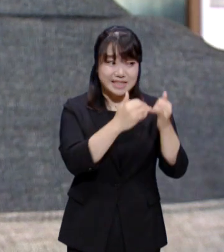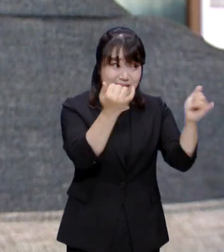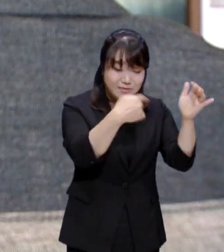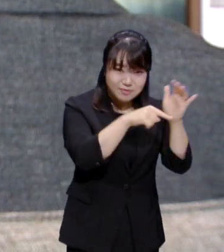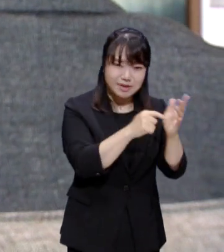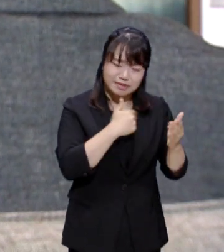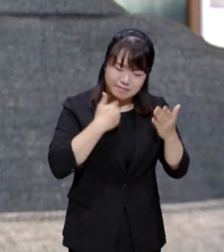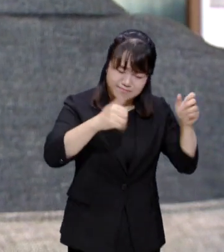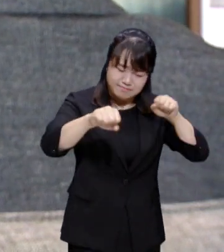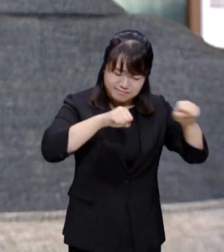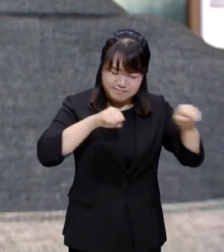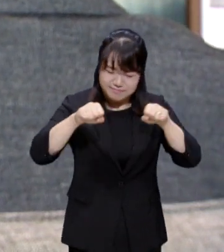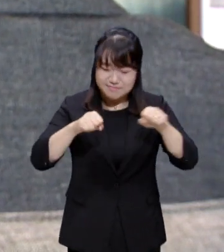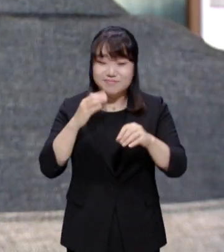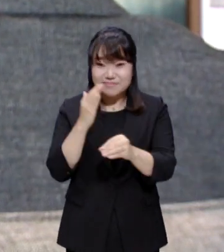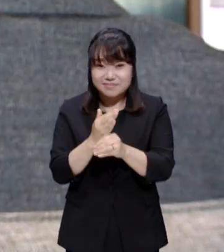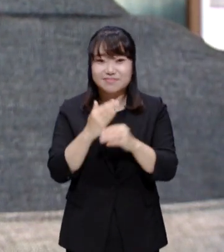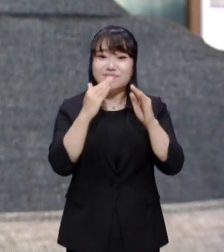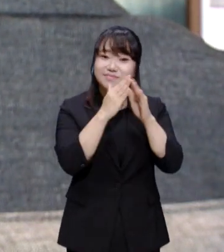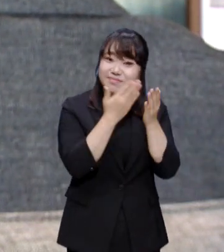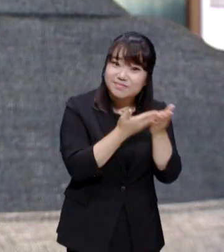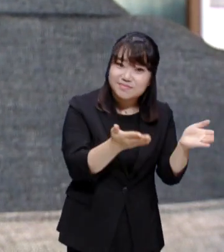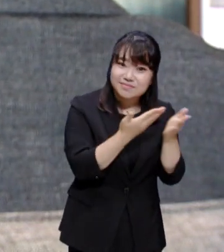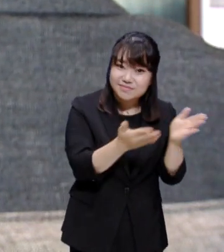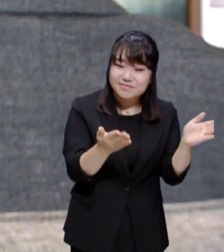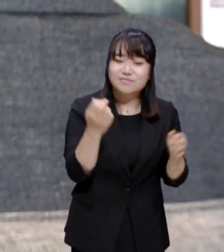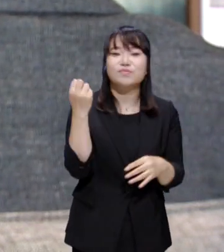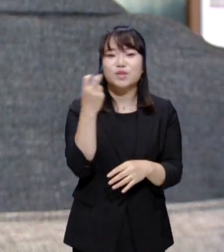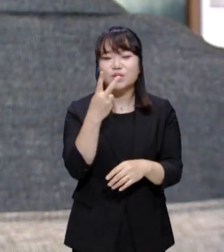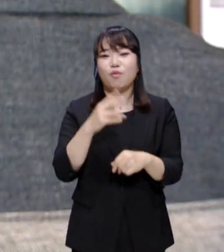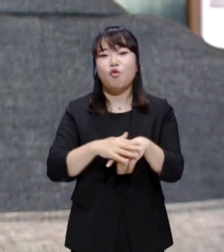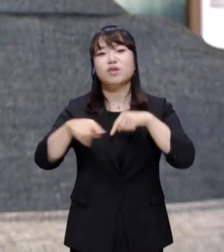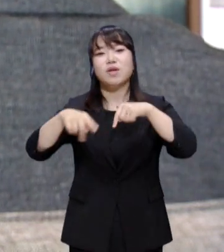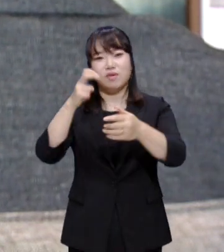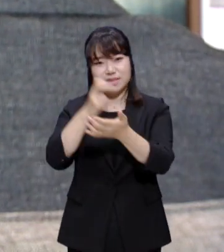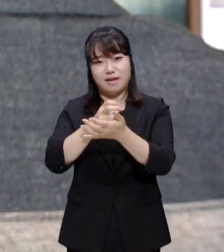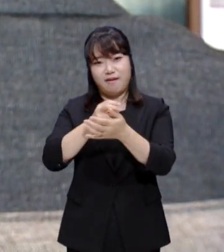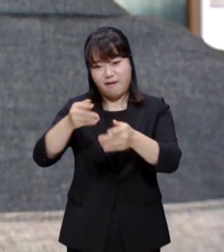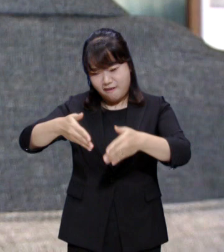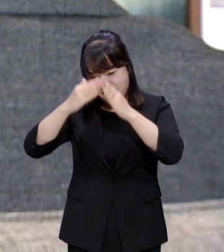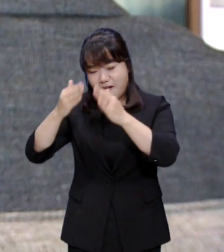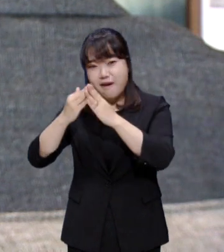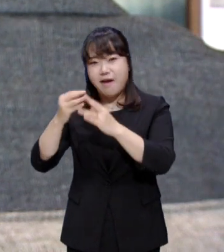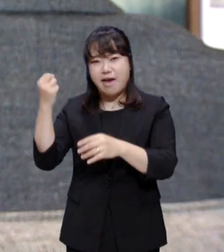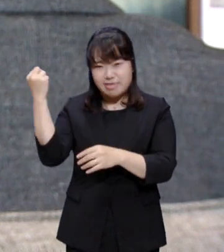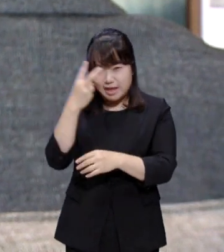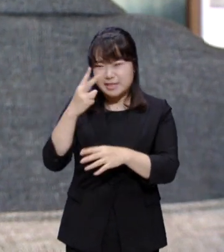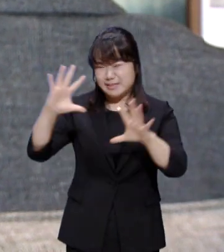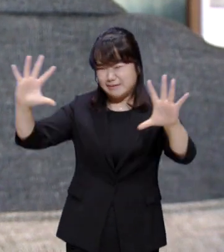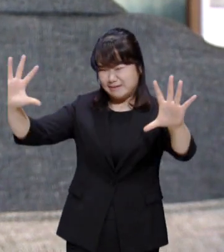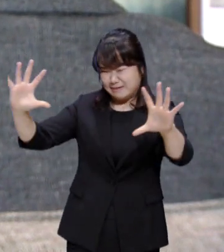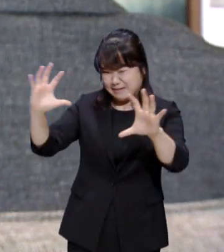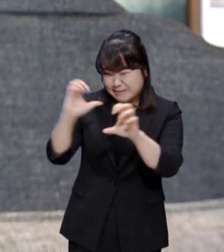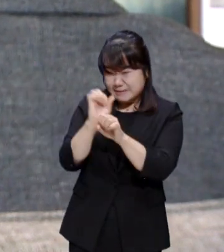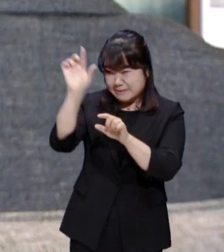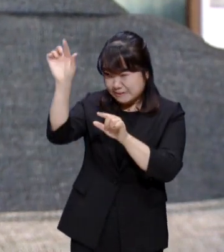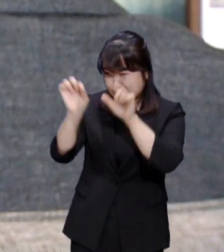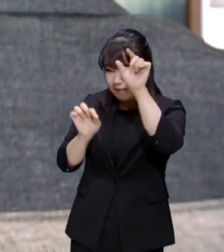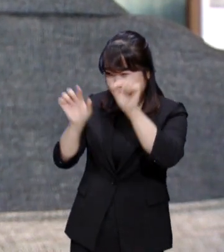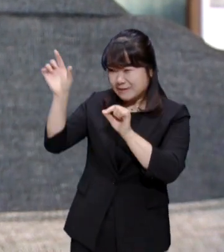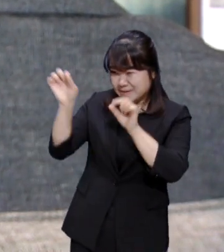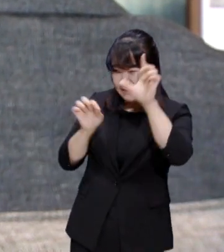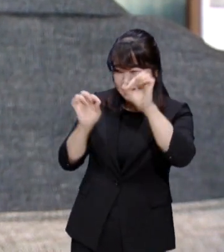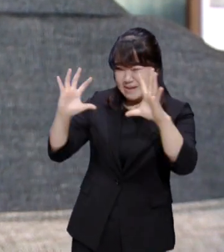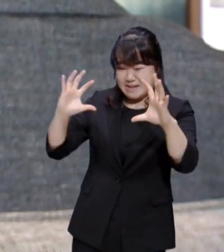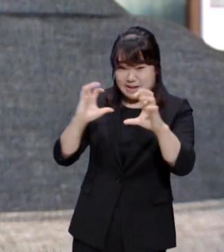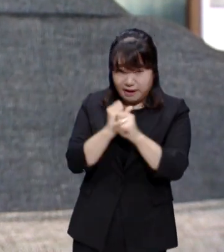뛰고 있고 또 주택 공급이라든가 모든 정책을 총동원해서 정말 지금